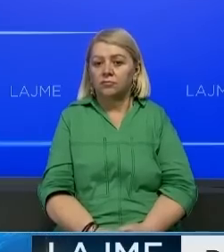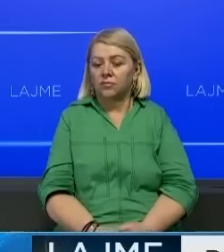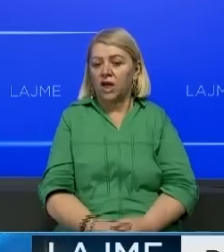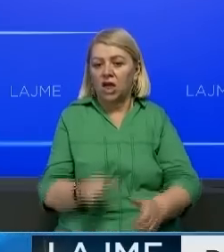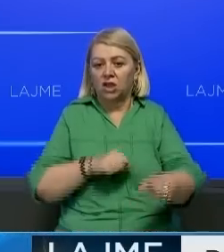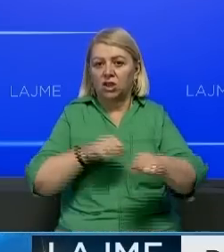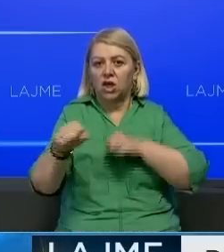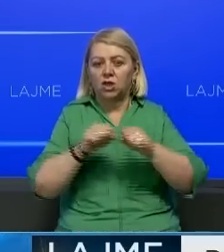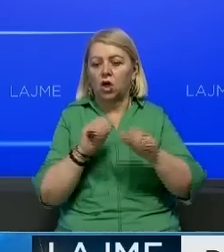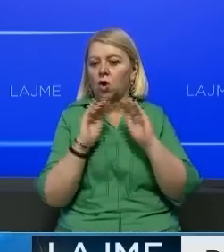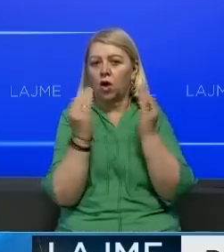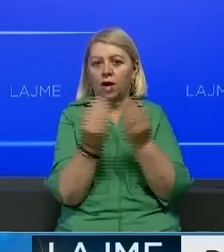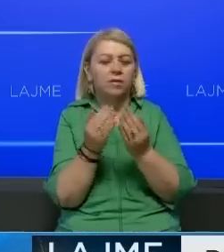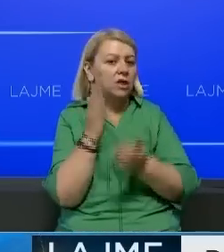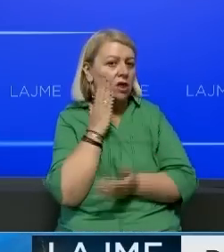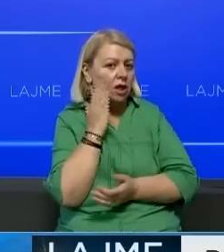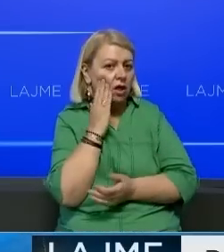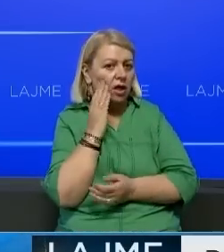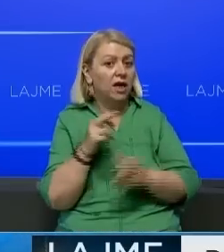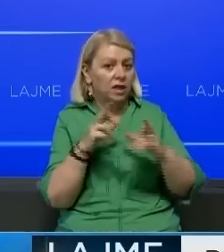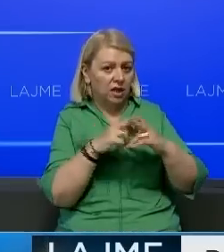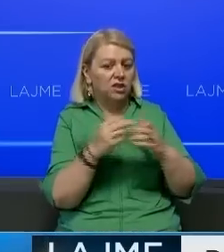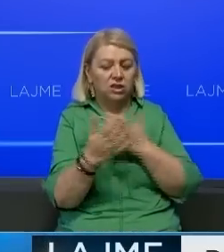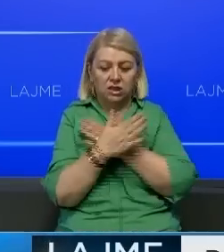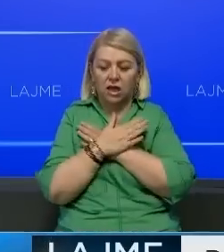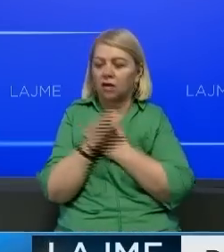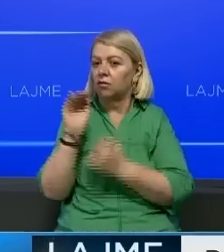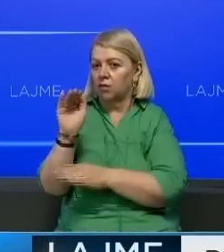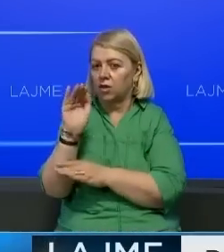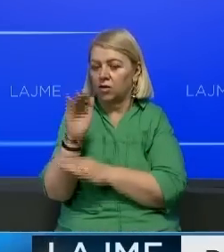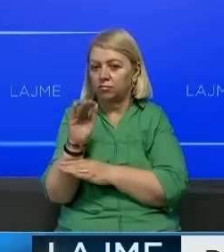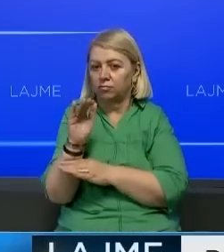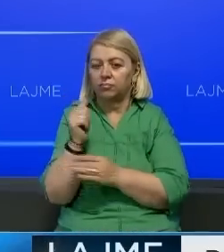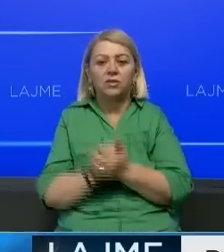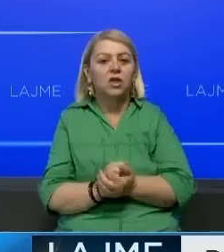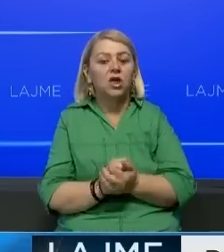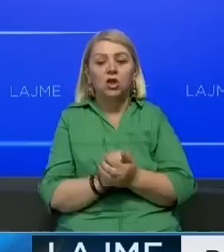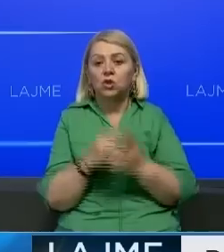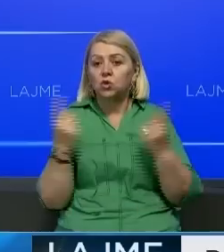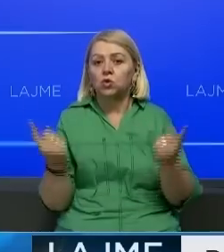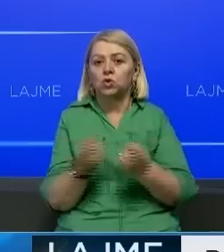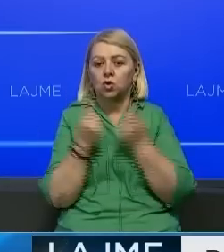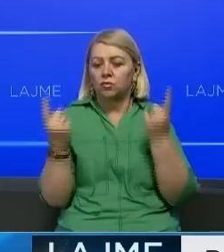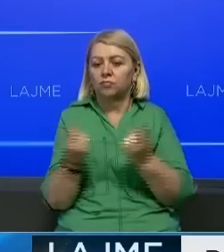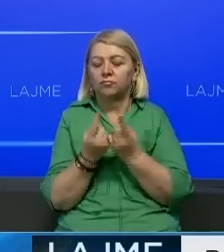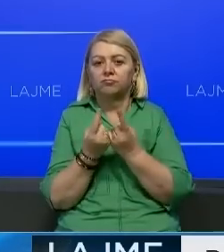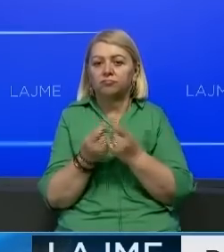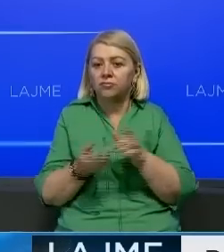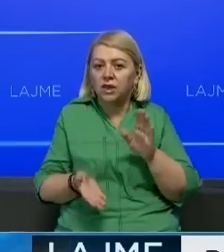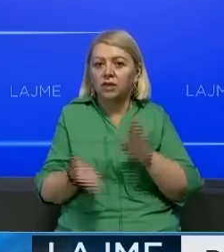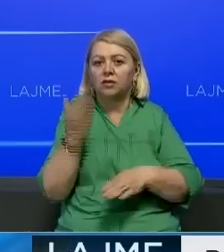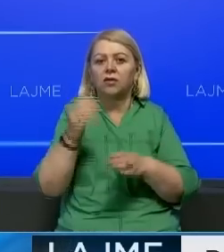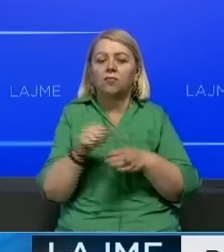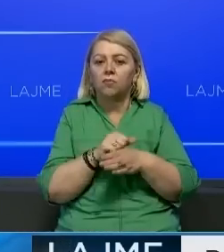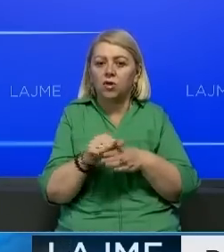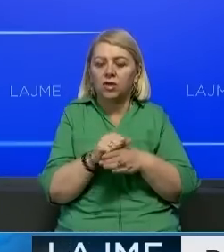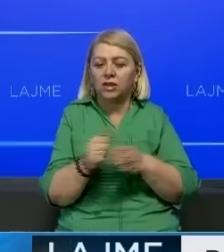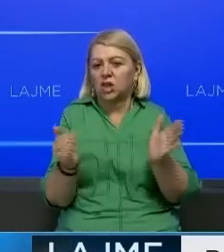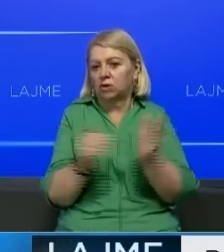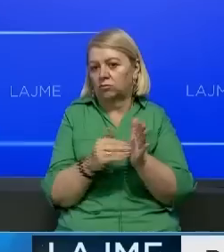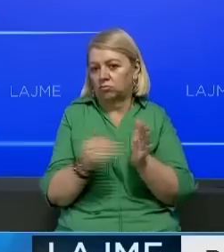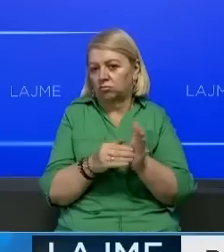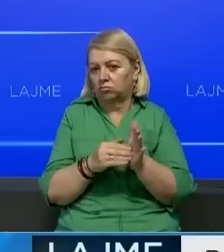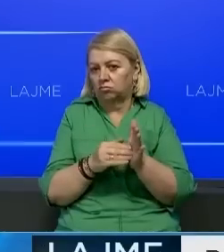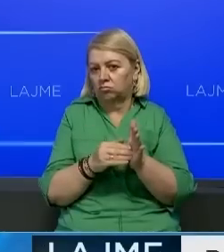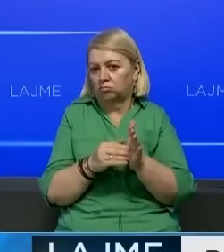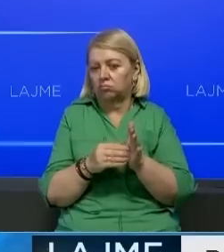Drejtori i Odës Ekonomike Amerikane Arjan Zeka ka deklaruar se në kushtet e një inflacioni të tillë që po shënon rritjen nga muaj në muaj është ende herët të